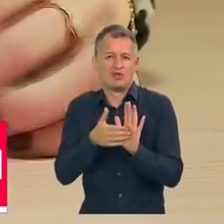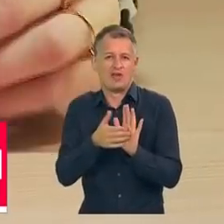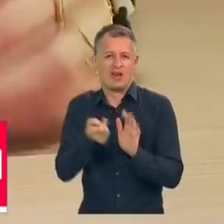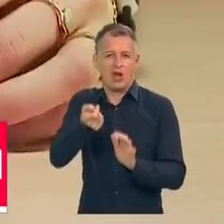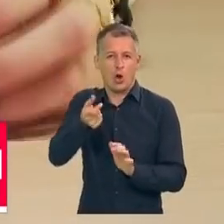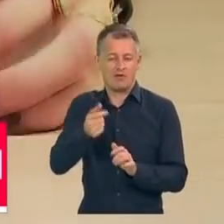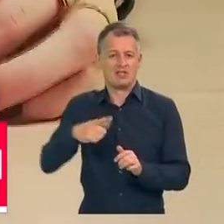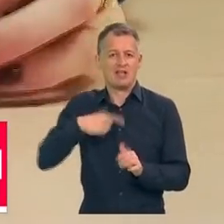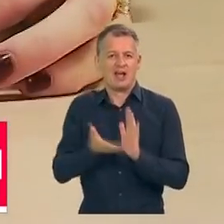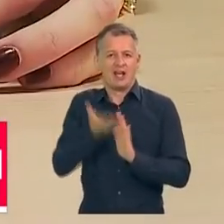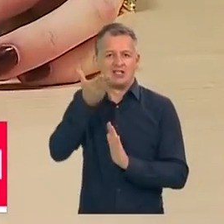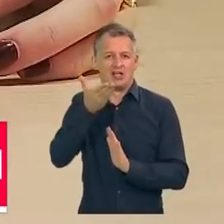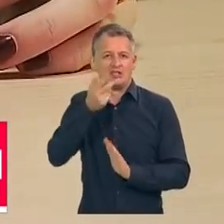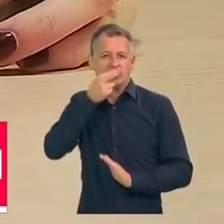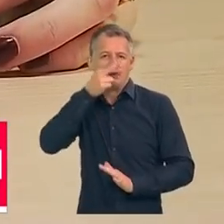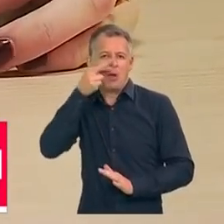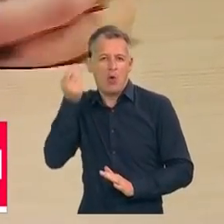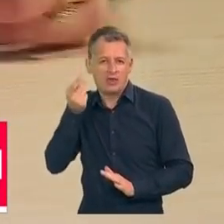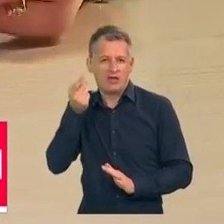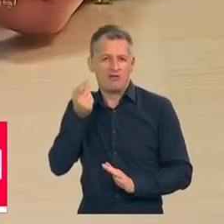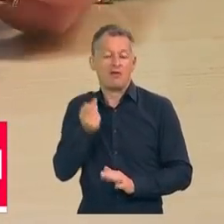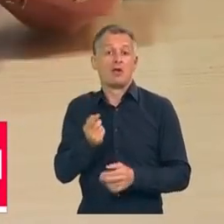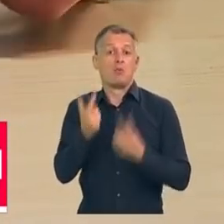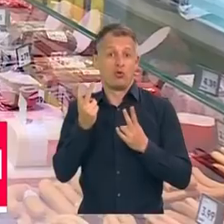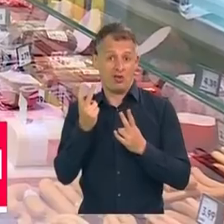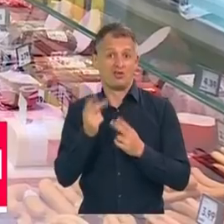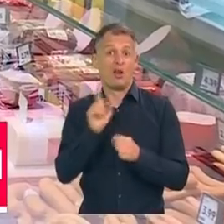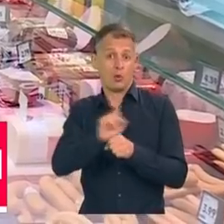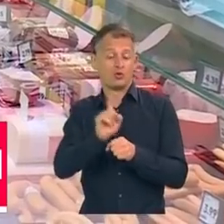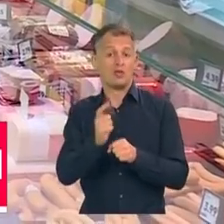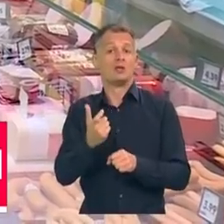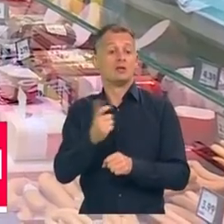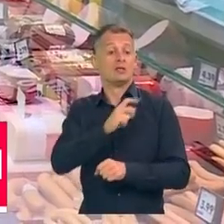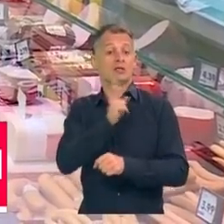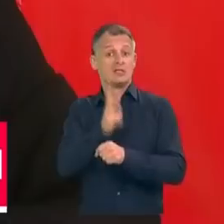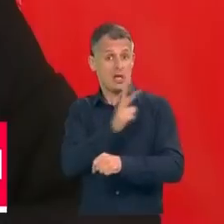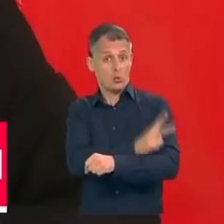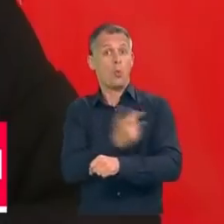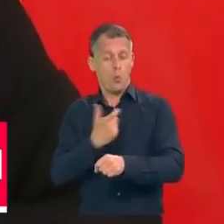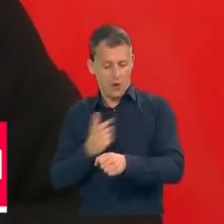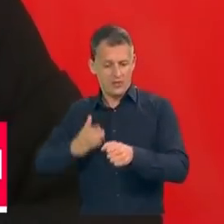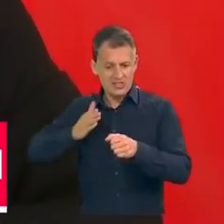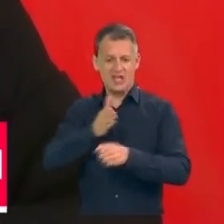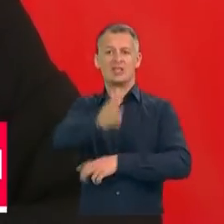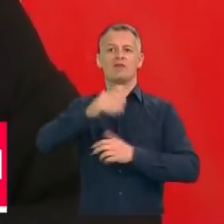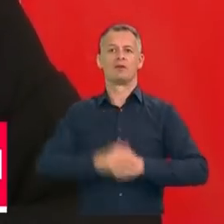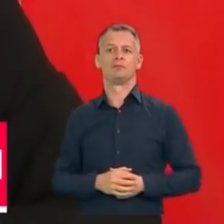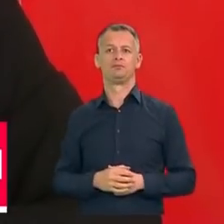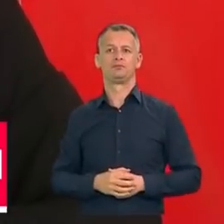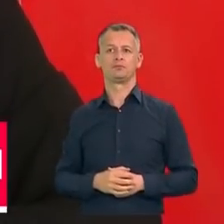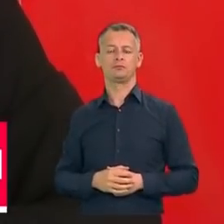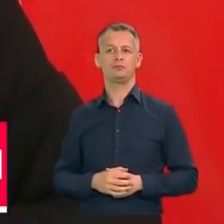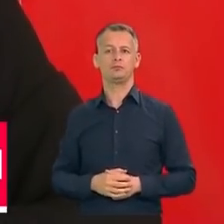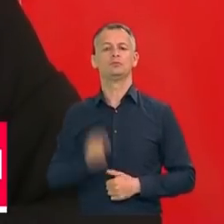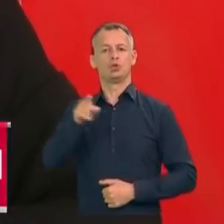fi creșteri speculative majore la anumite produse, statul va putea interveni. În ceea ce privește combustibilul, știți